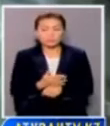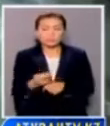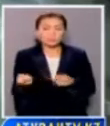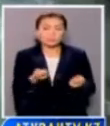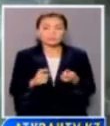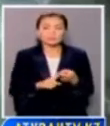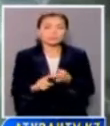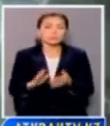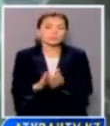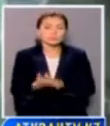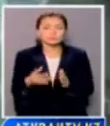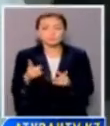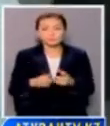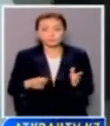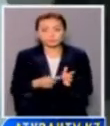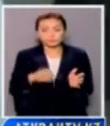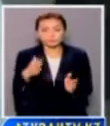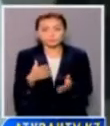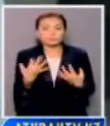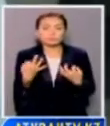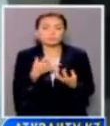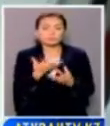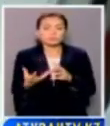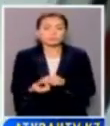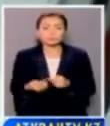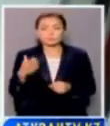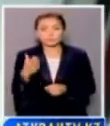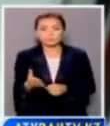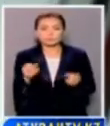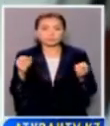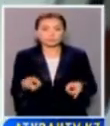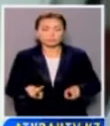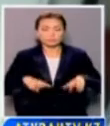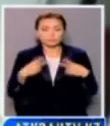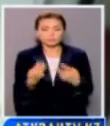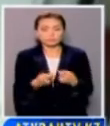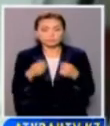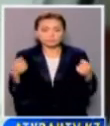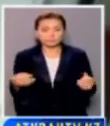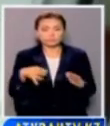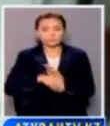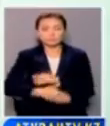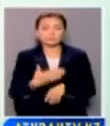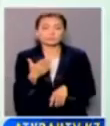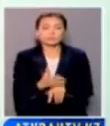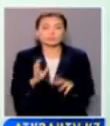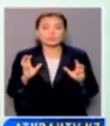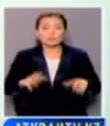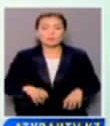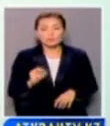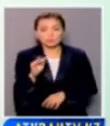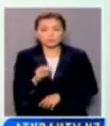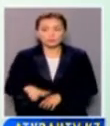проведены эпидемиологические расследования. Их результаты будут предоставлены специальной комиссии. В состав комиссии входят заместители